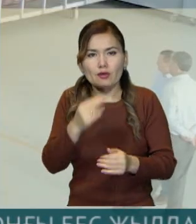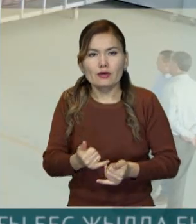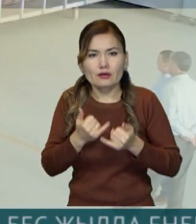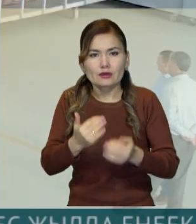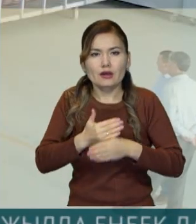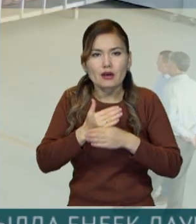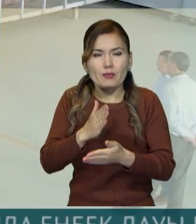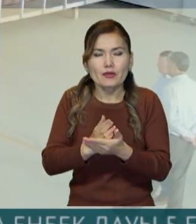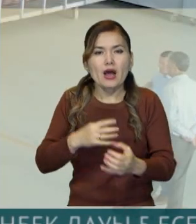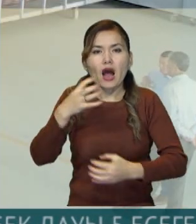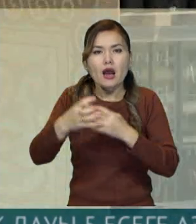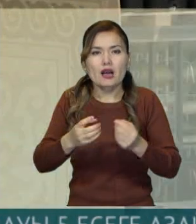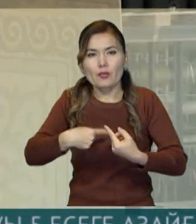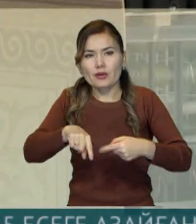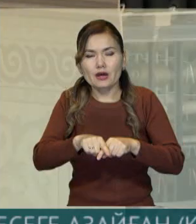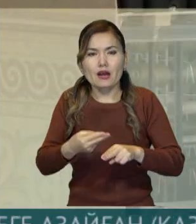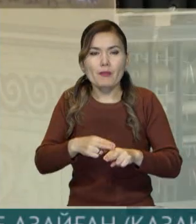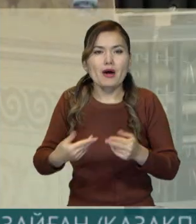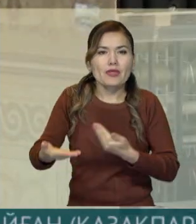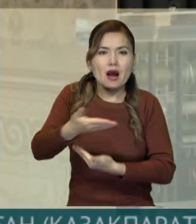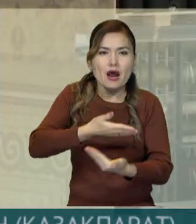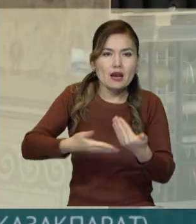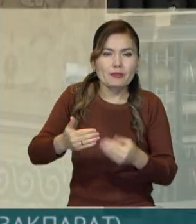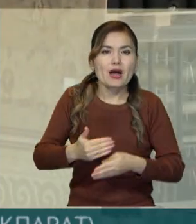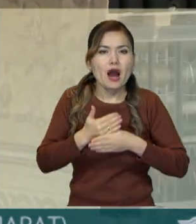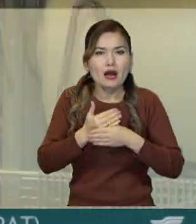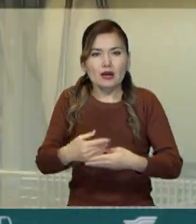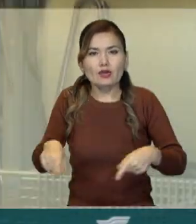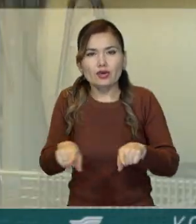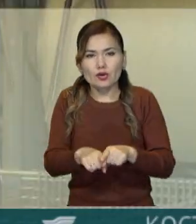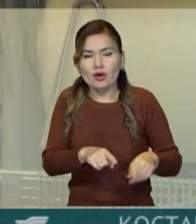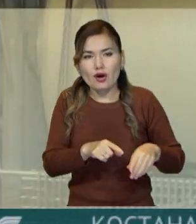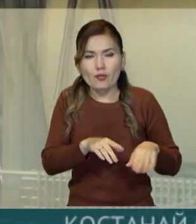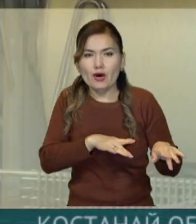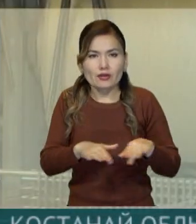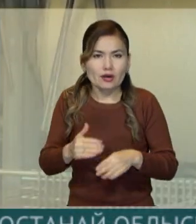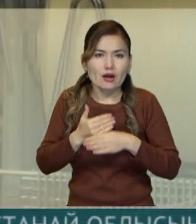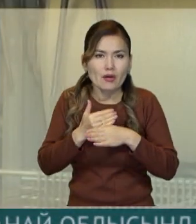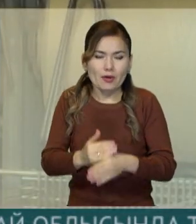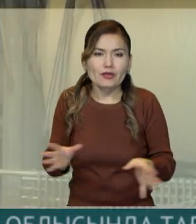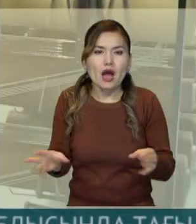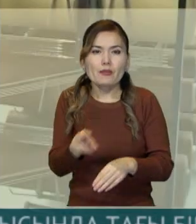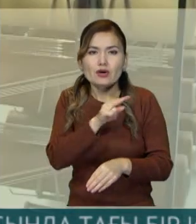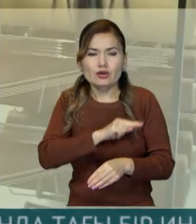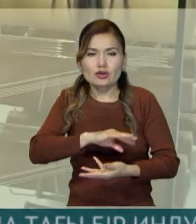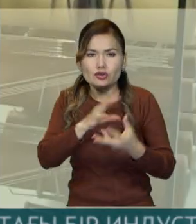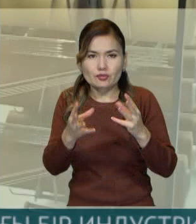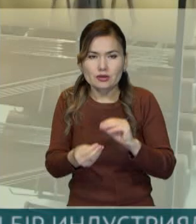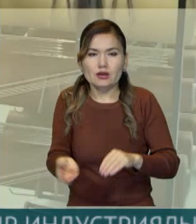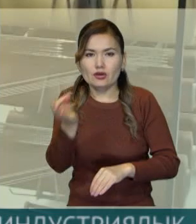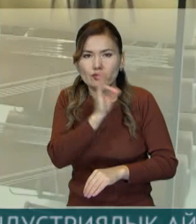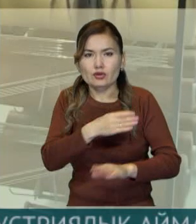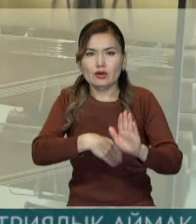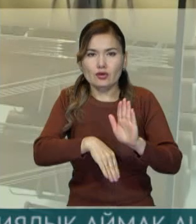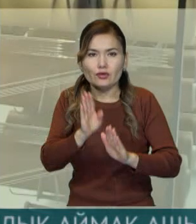ескерген. Сондай халықаралық ұйымдармен қарым-қатынас қайырымдылық іс-шараларын ұйымдастыру және өткізу бағыттарындағы